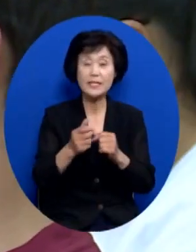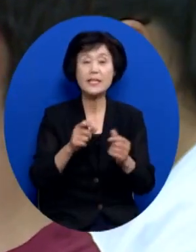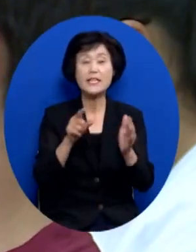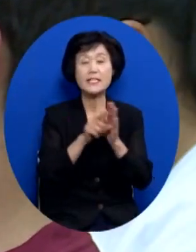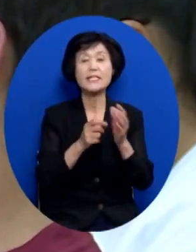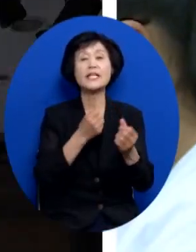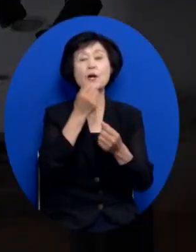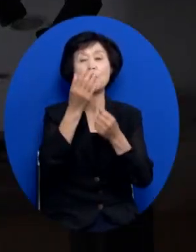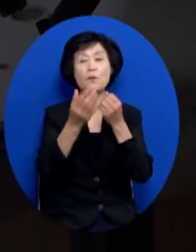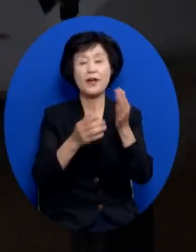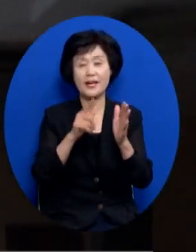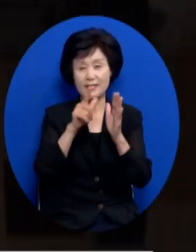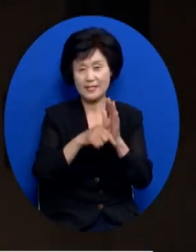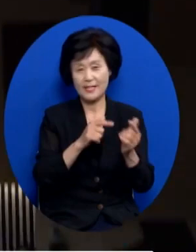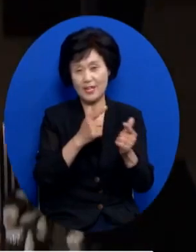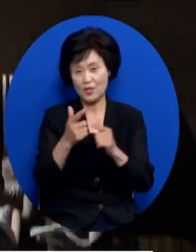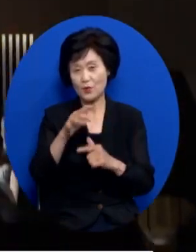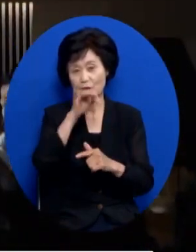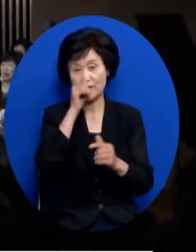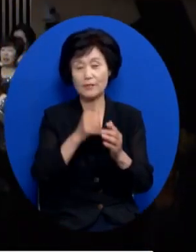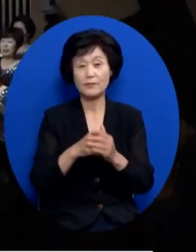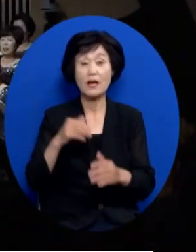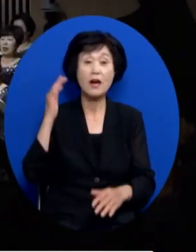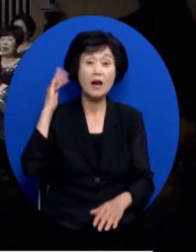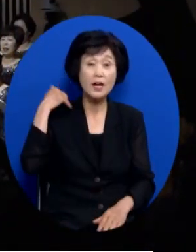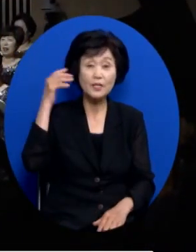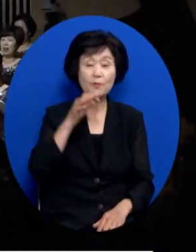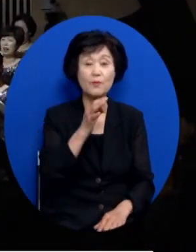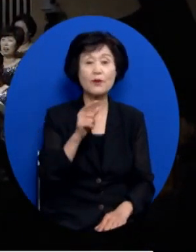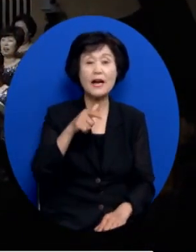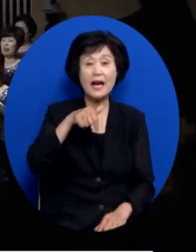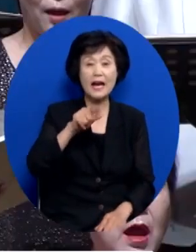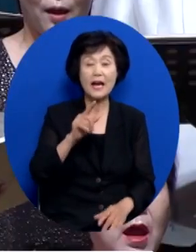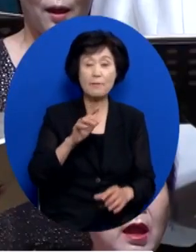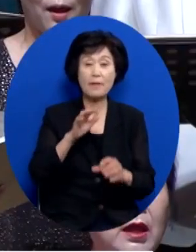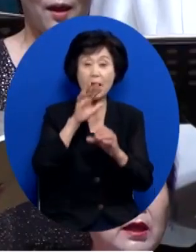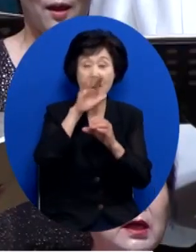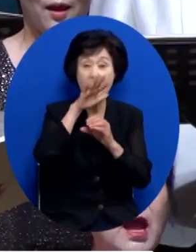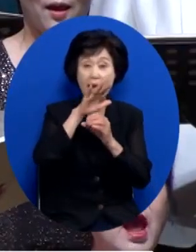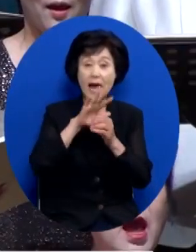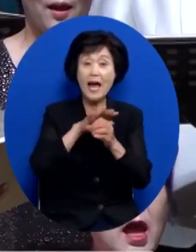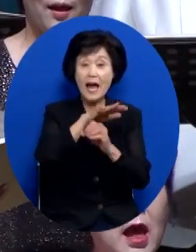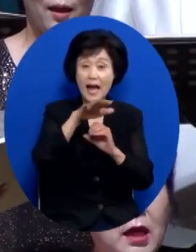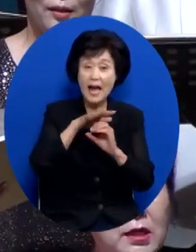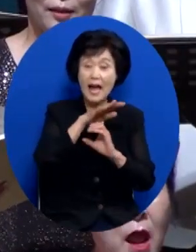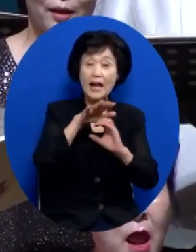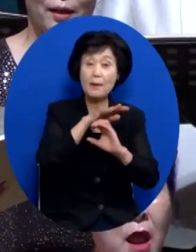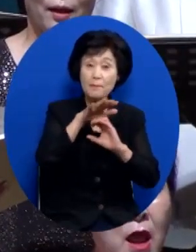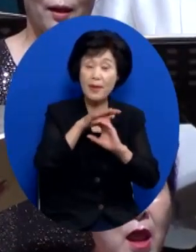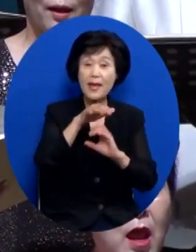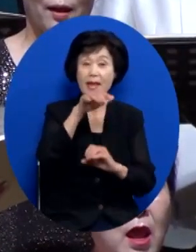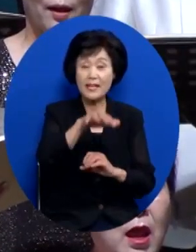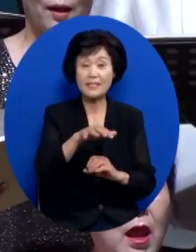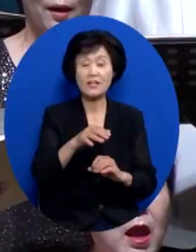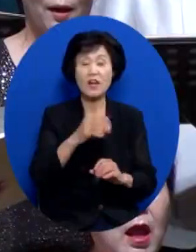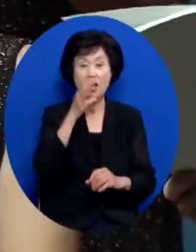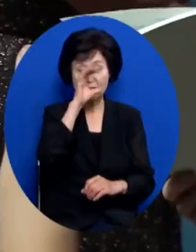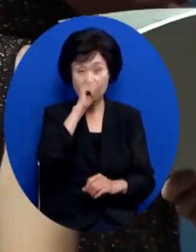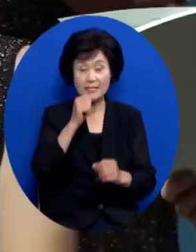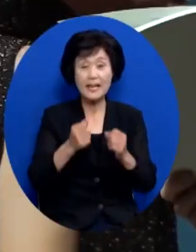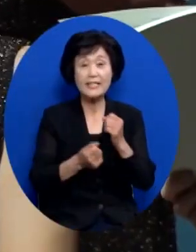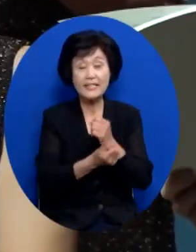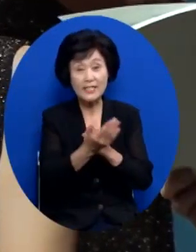가졌습니다. 의정부 아가페 코랄 제21회 정기연주회가 열렸습니다. 선한 능력으로라는 주제로 열린